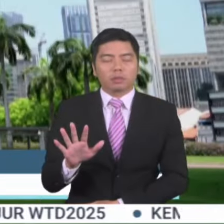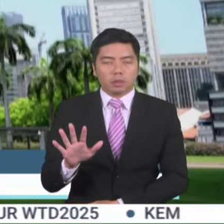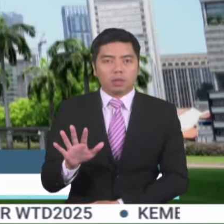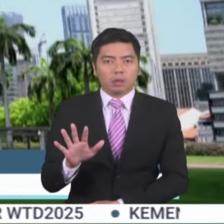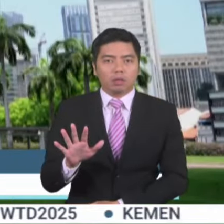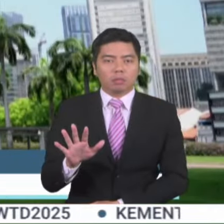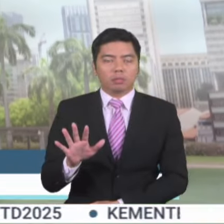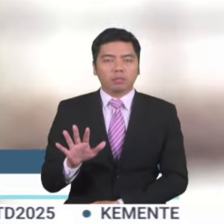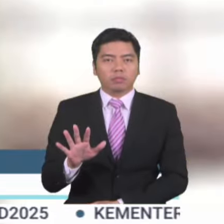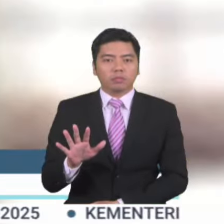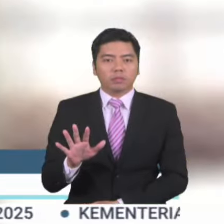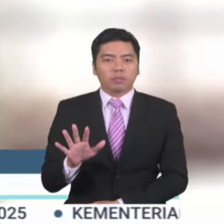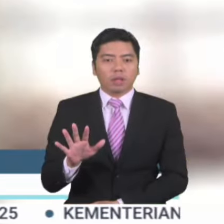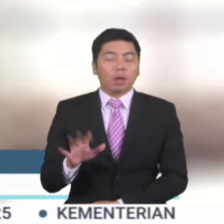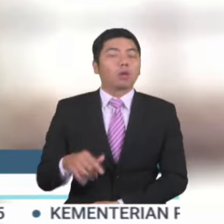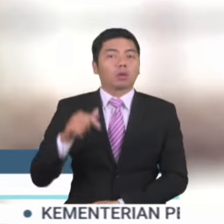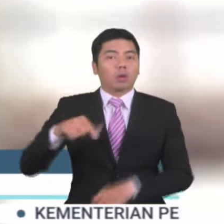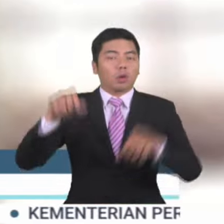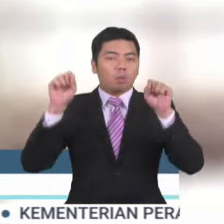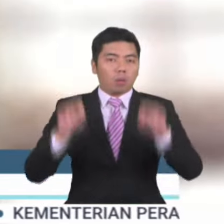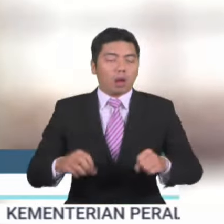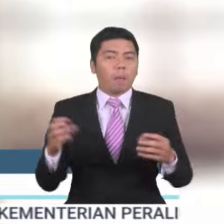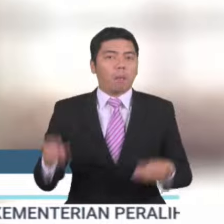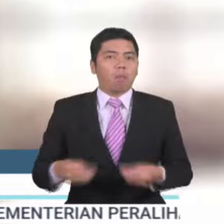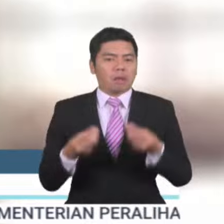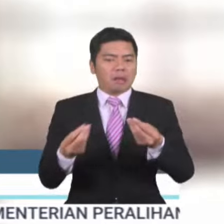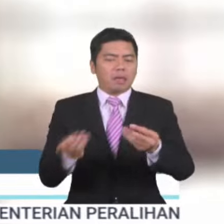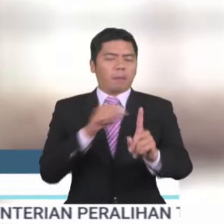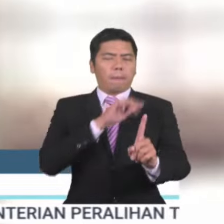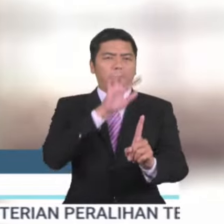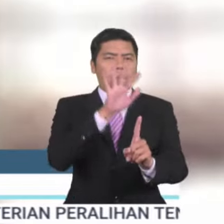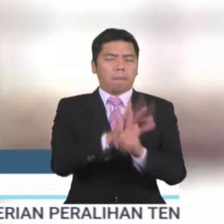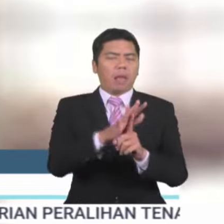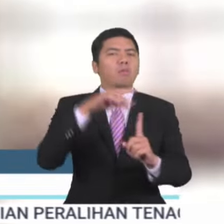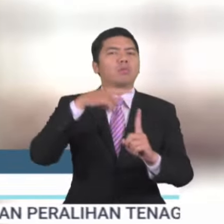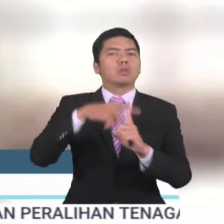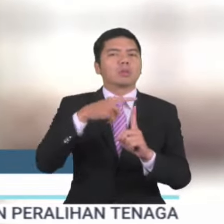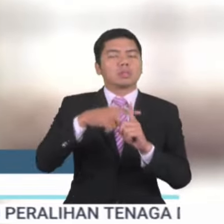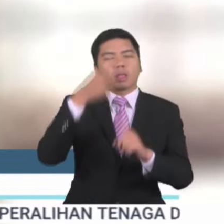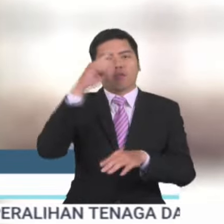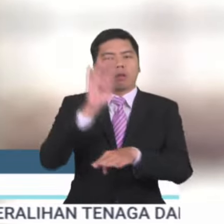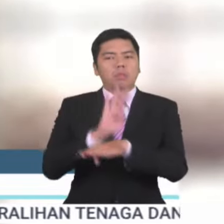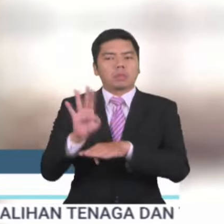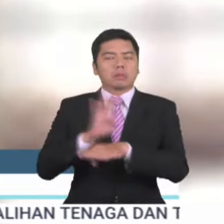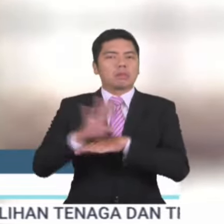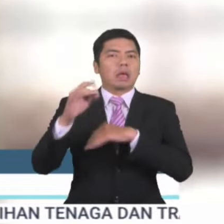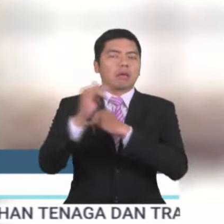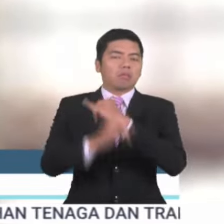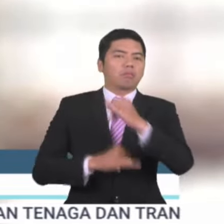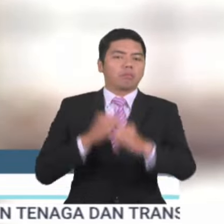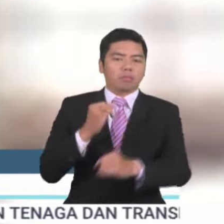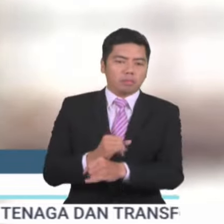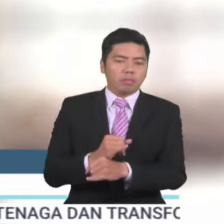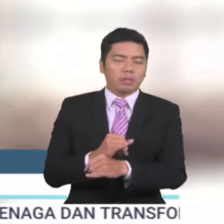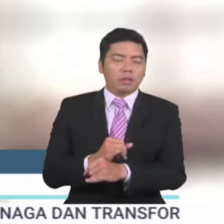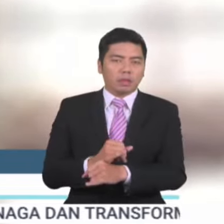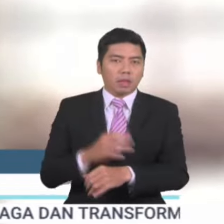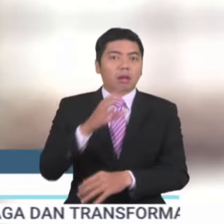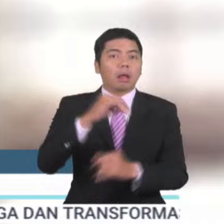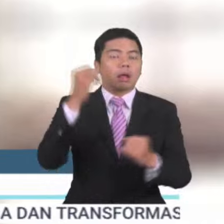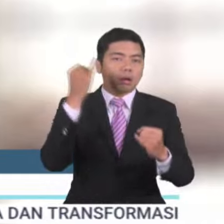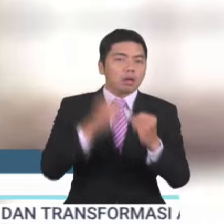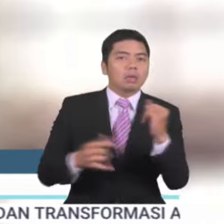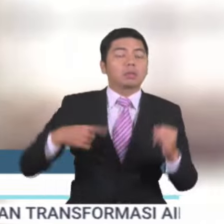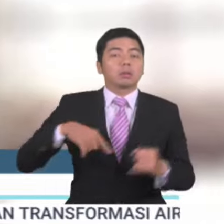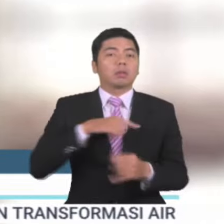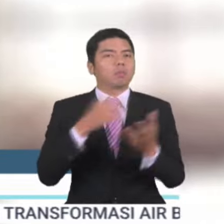adalah dapat ya memberi impak yang positif kepada perdagangan antarabangsa di rantau ini. Pada akhirnya apa yang